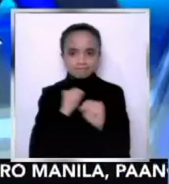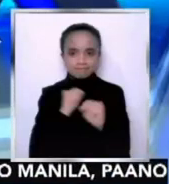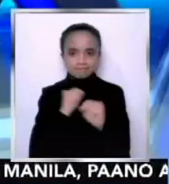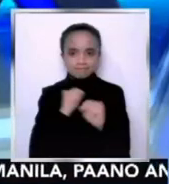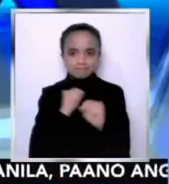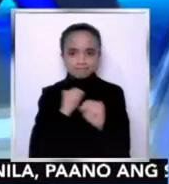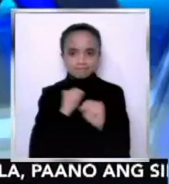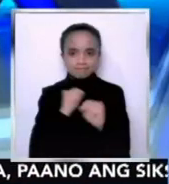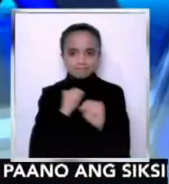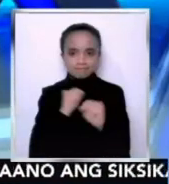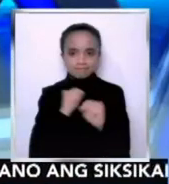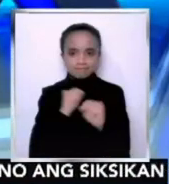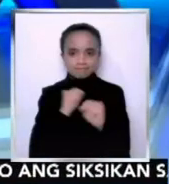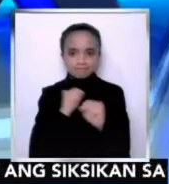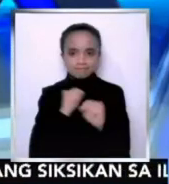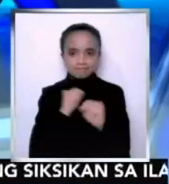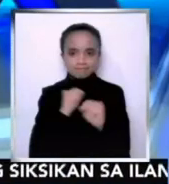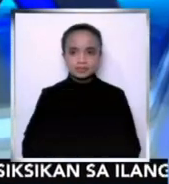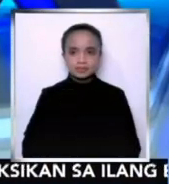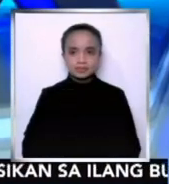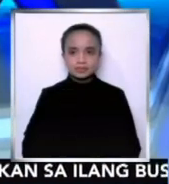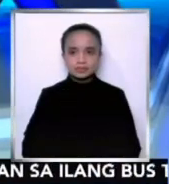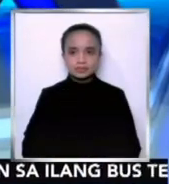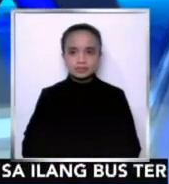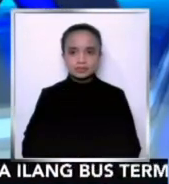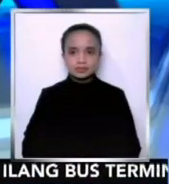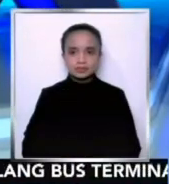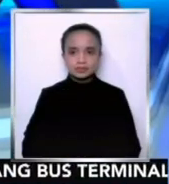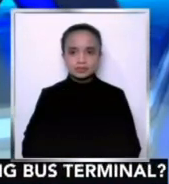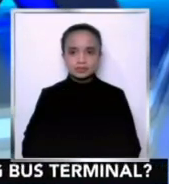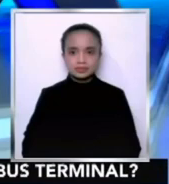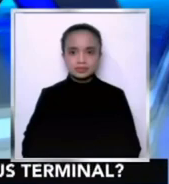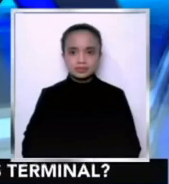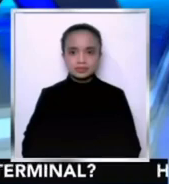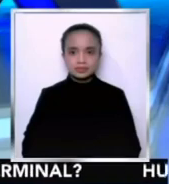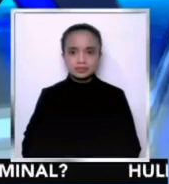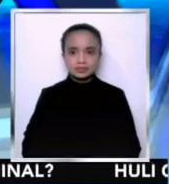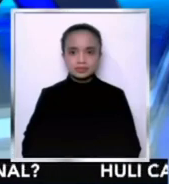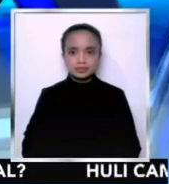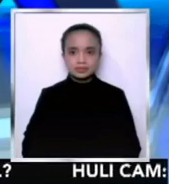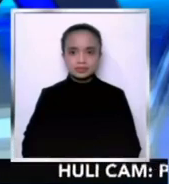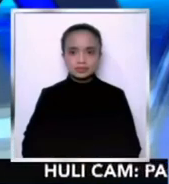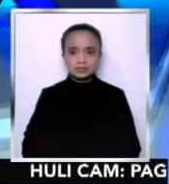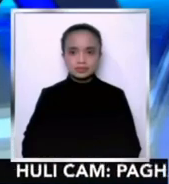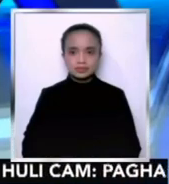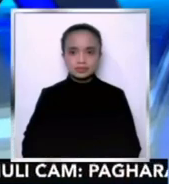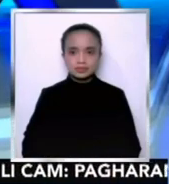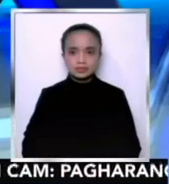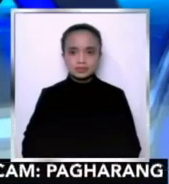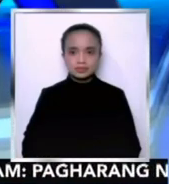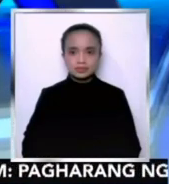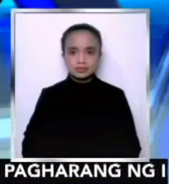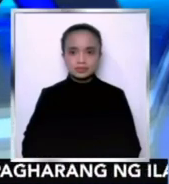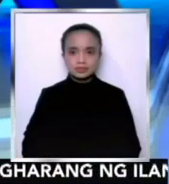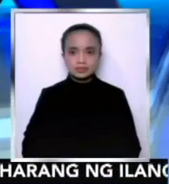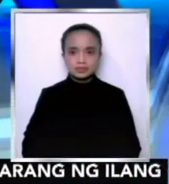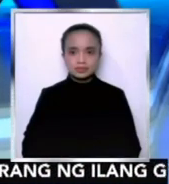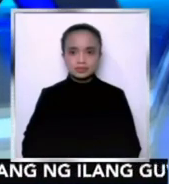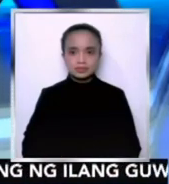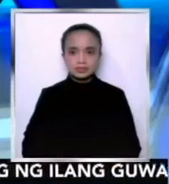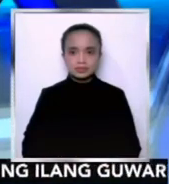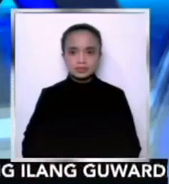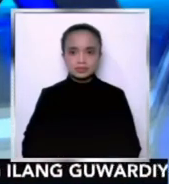Posible raw na hindi na makadalo sa COMELEC debates sina Senador Panfilo Lacson at Senate President Tito Soto. Mahirap na raw